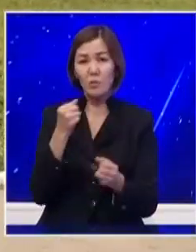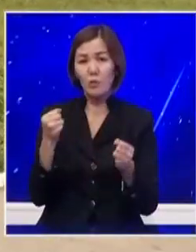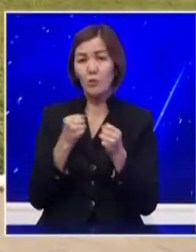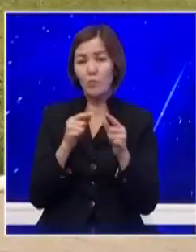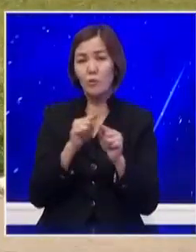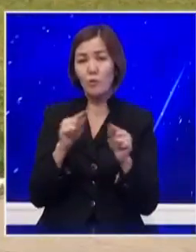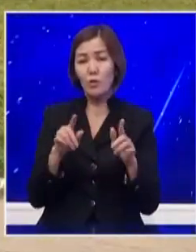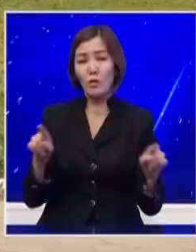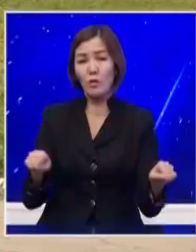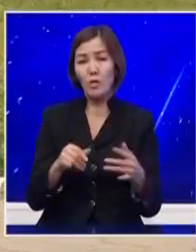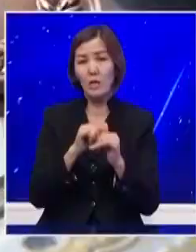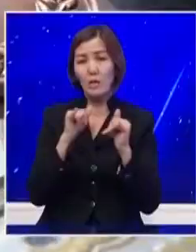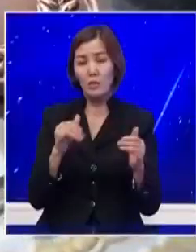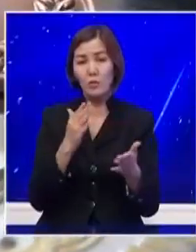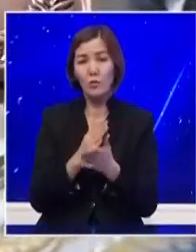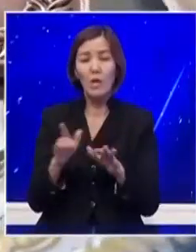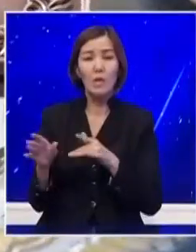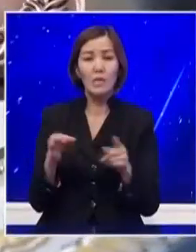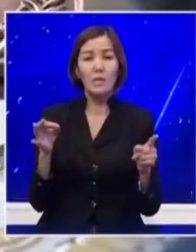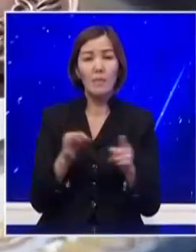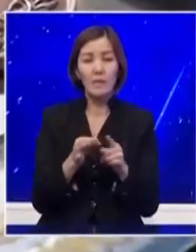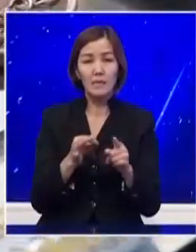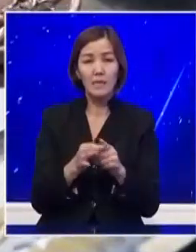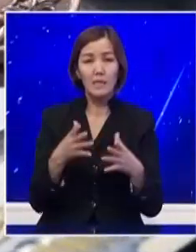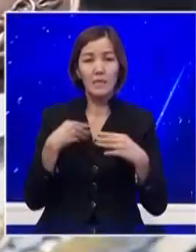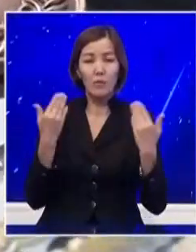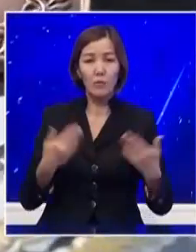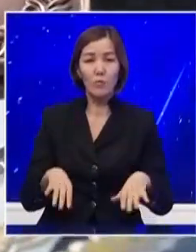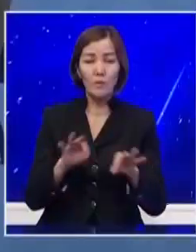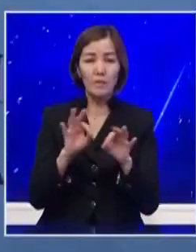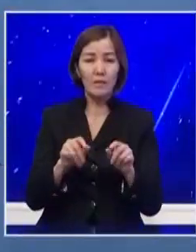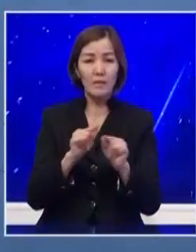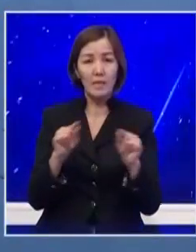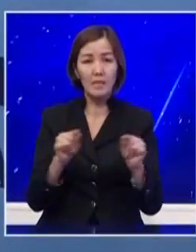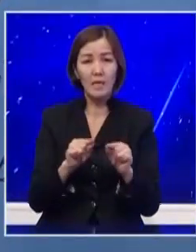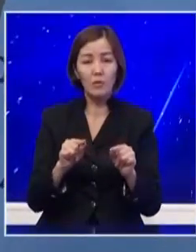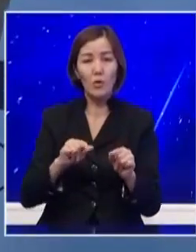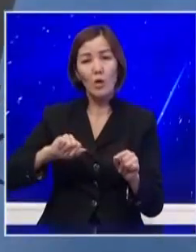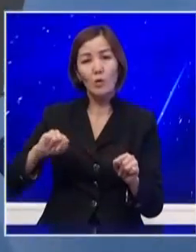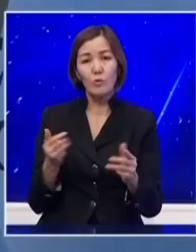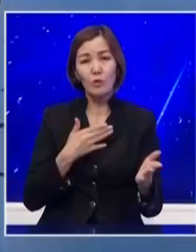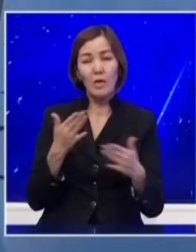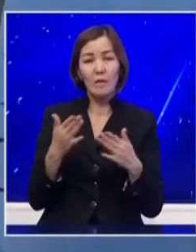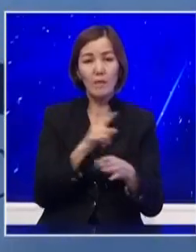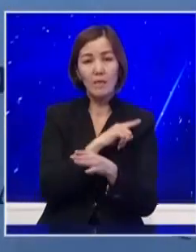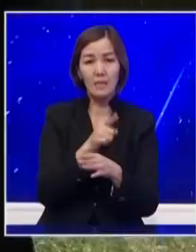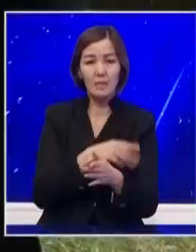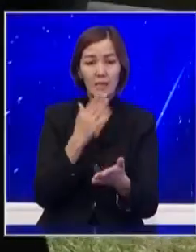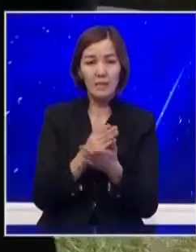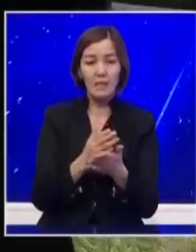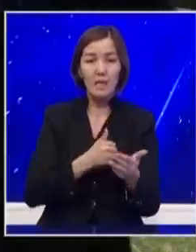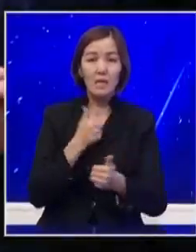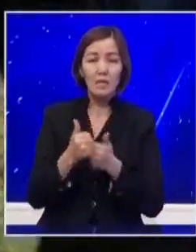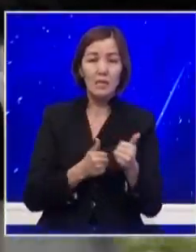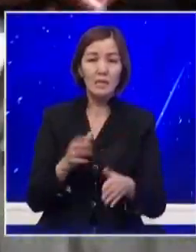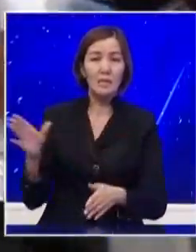емес, ұлттық спорт түрлерін жаңғырту деп отыр. Шара мақсаты да сол салауатты өмір салтын насихаттап, достық